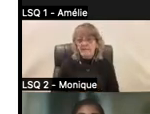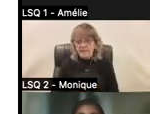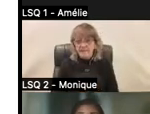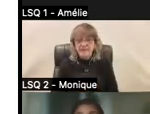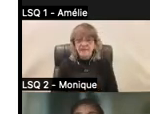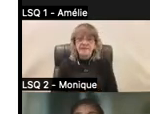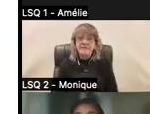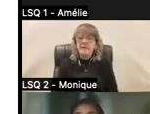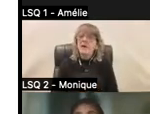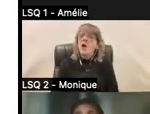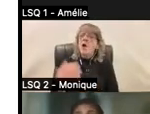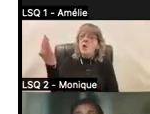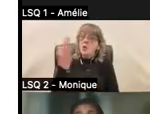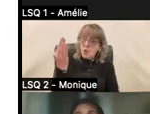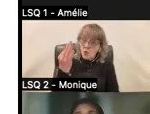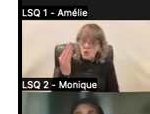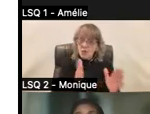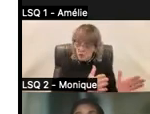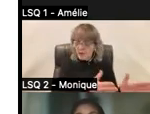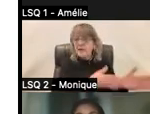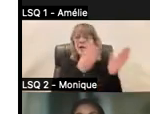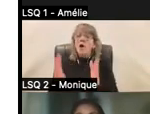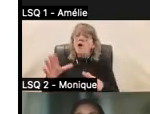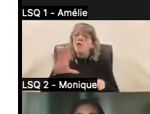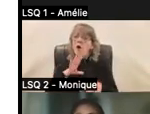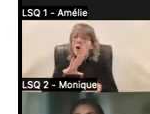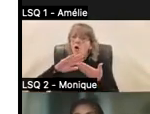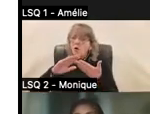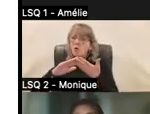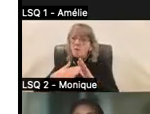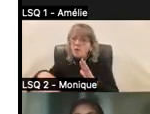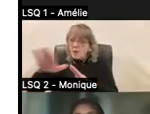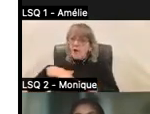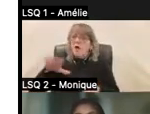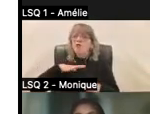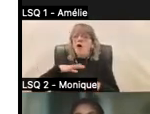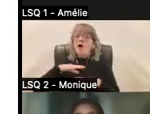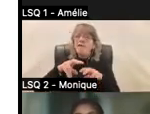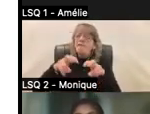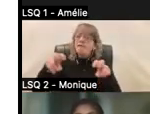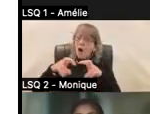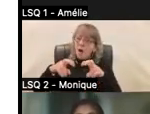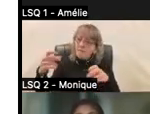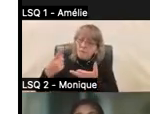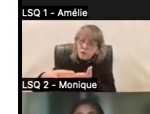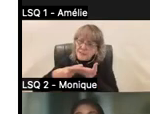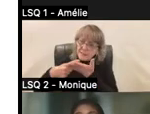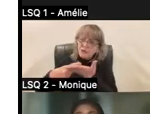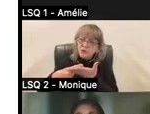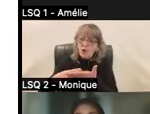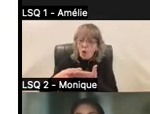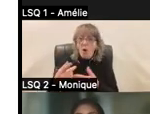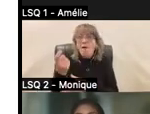En plus des cours, nous avons la communauté de pratique, le forum de discussion de la communauté de pratique, qui est un